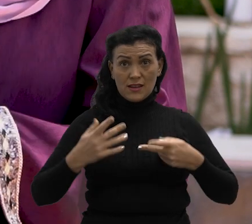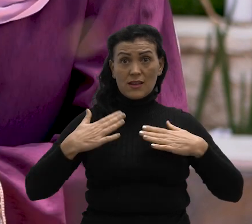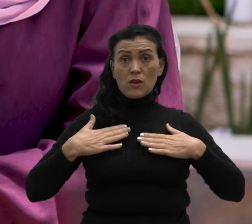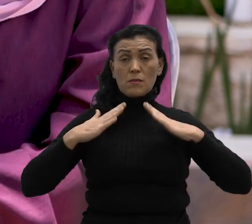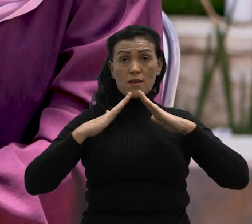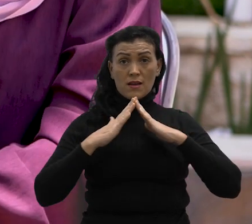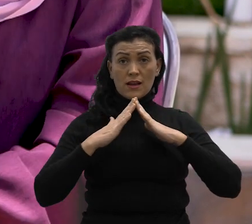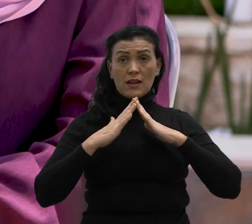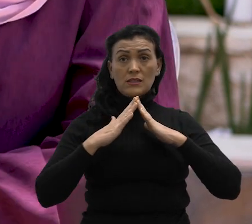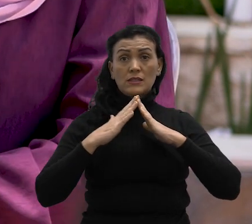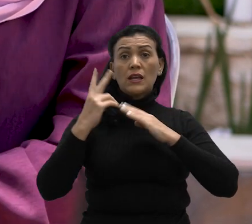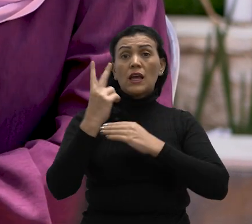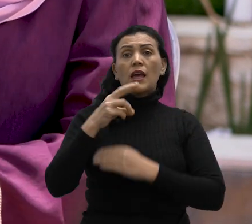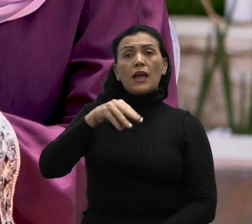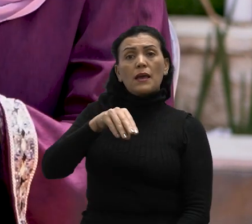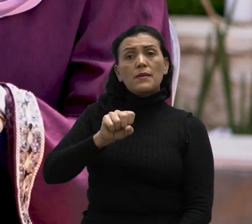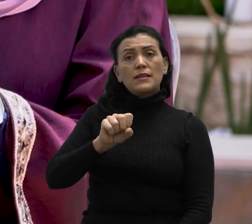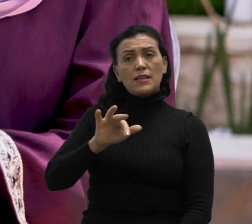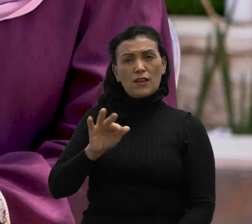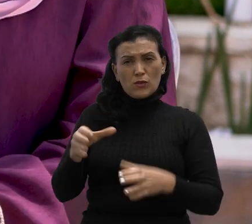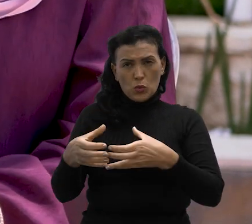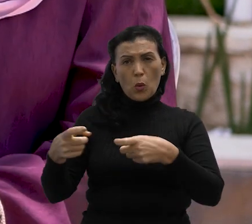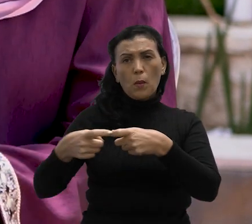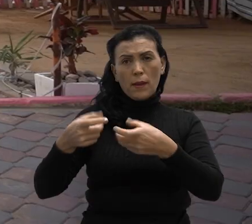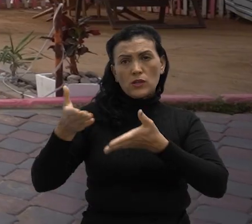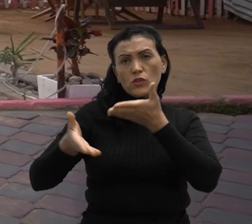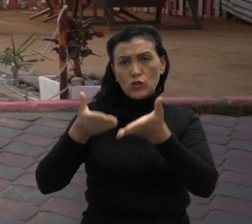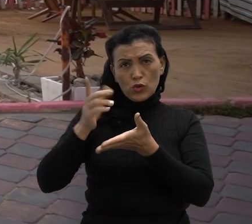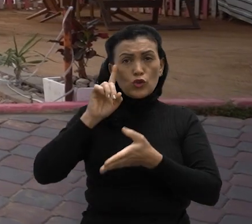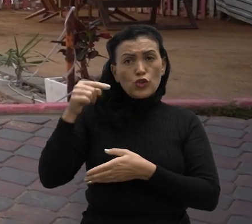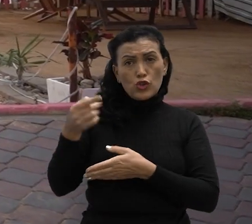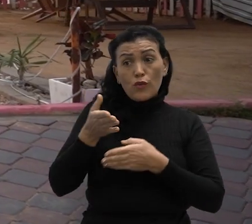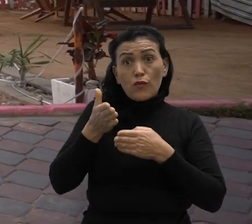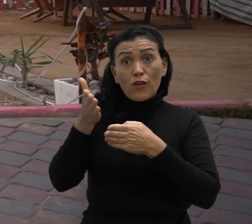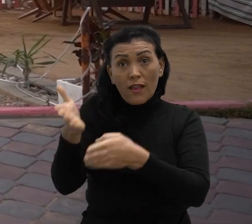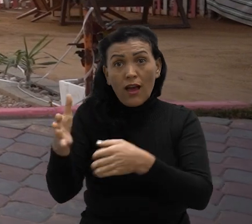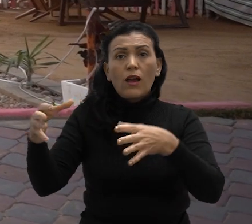الحمد لله ما عمرنا تعرضنا لاي حرق هيك في عيلتنا يعني.